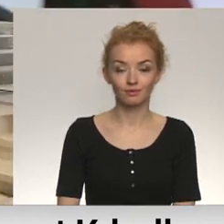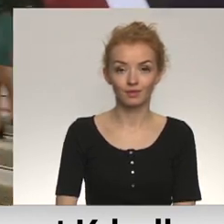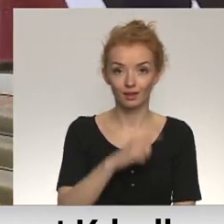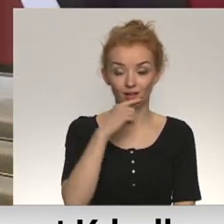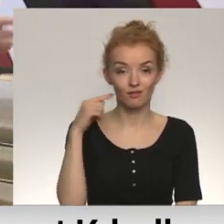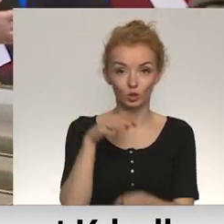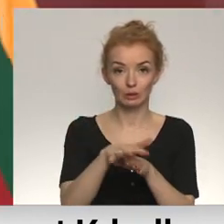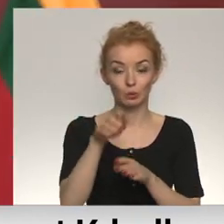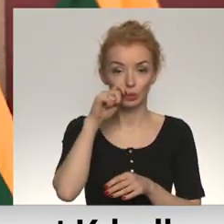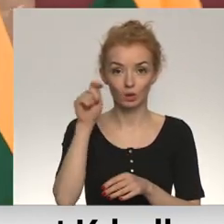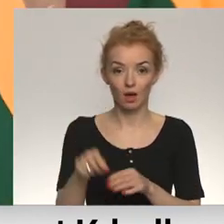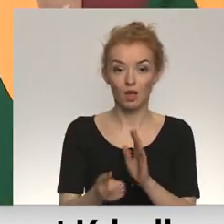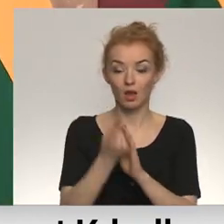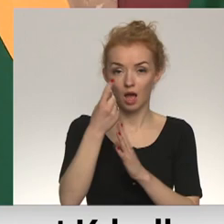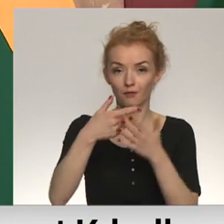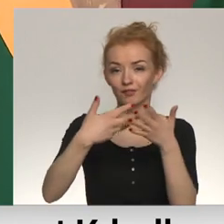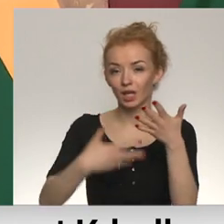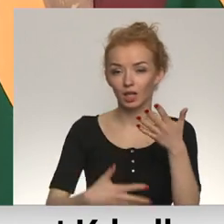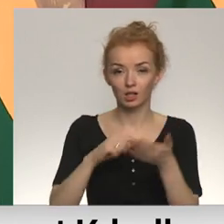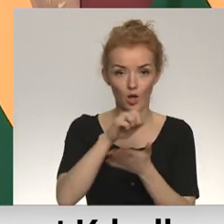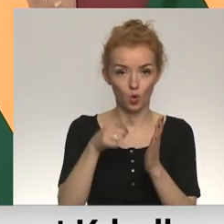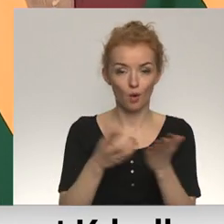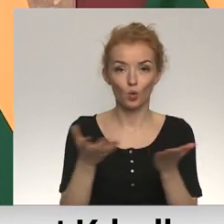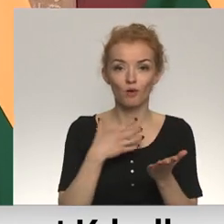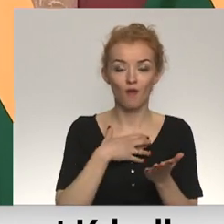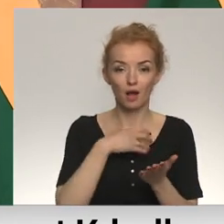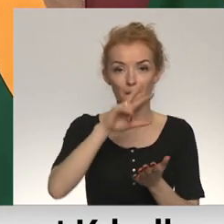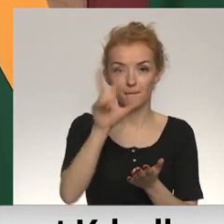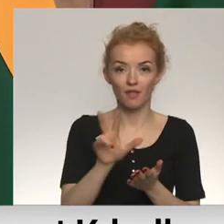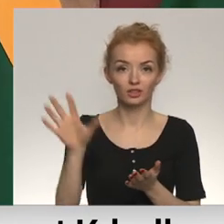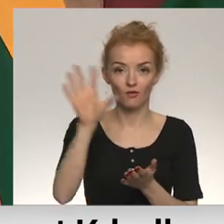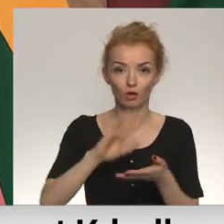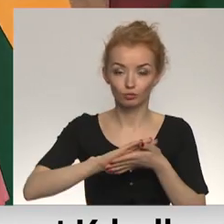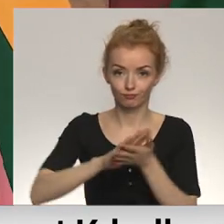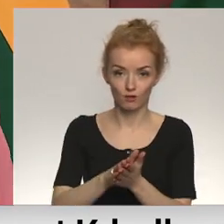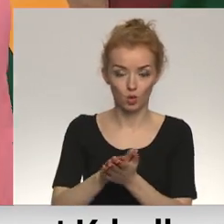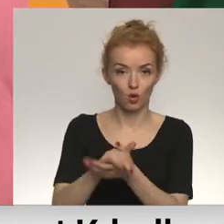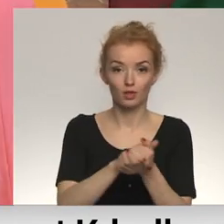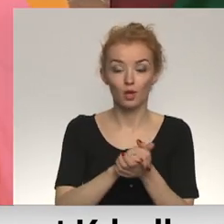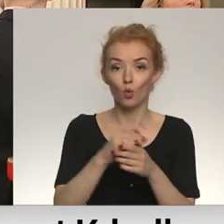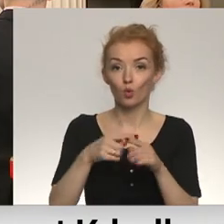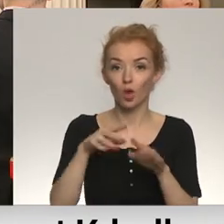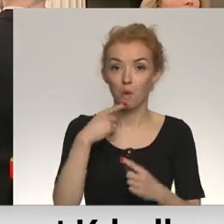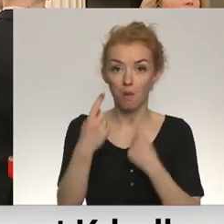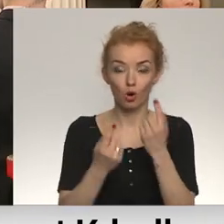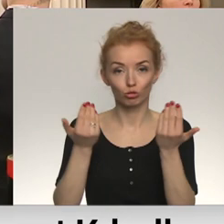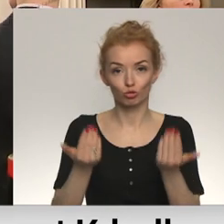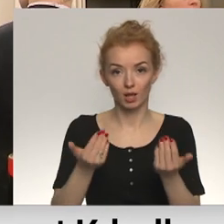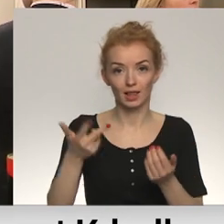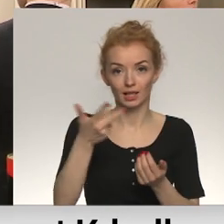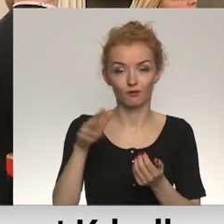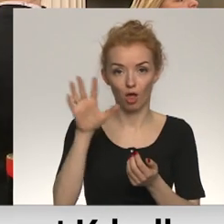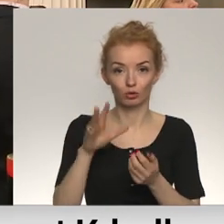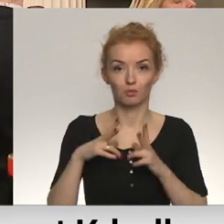Krievijas iebrukums Ukrainā radīs virkni jautājumu, kuros vajadzīga Baltijas valstu vienotība. Lai tos pārunātu, valstu premjeri šodien tikās